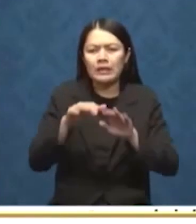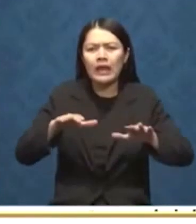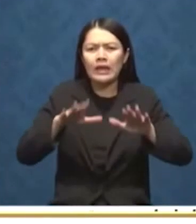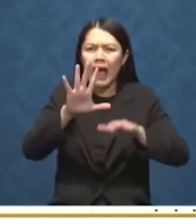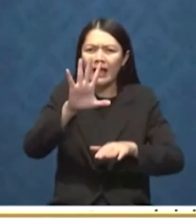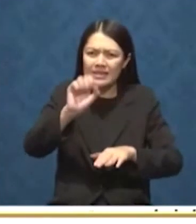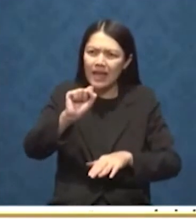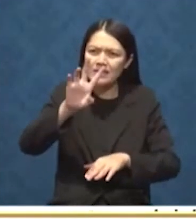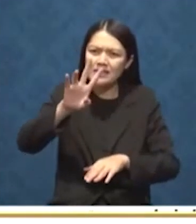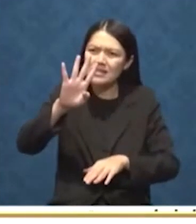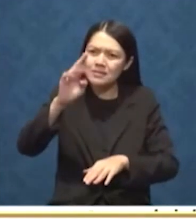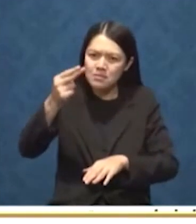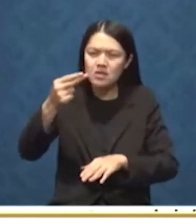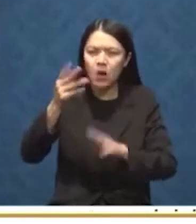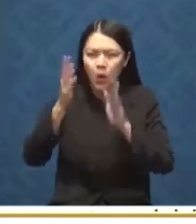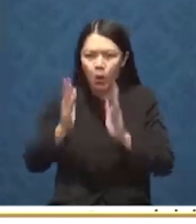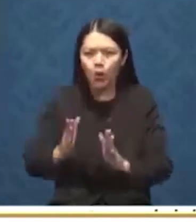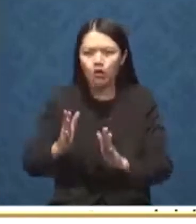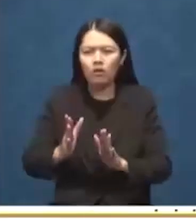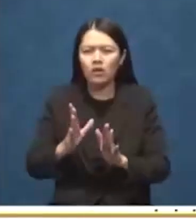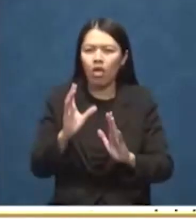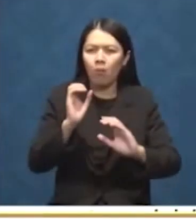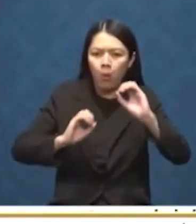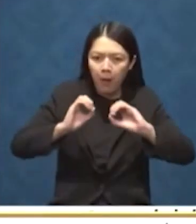40,000 คนในประเทศกำลัเจอสถานการณ